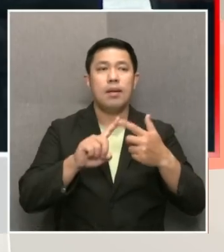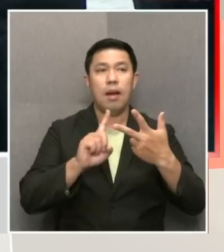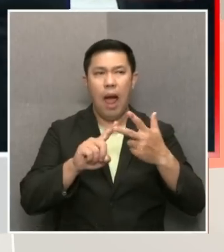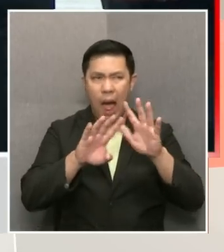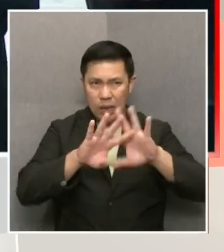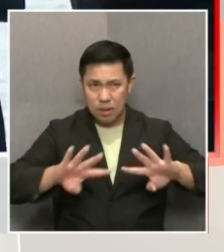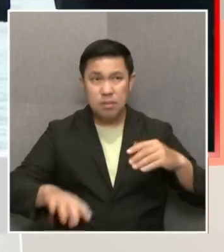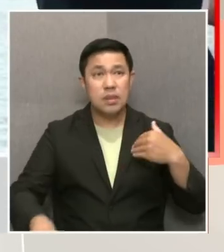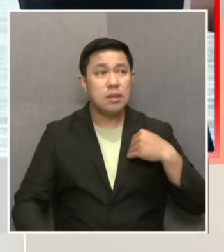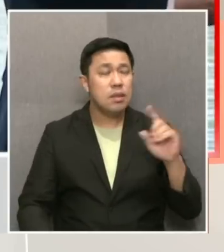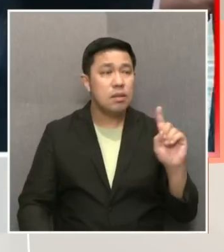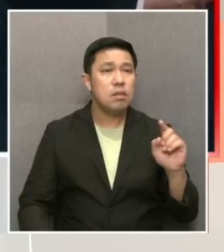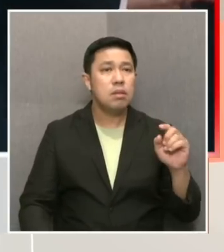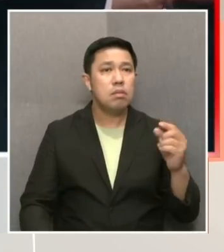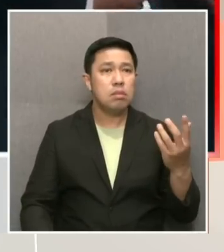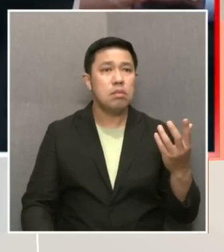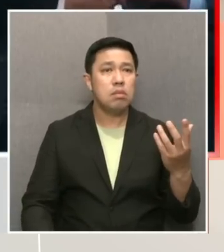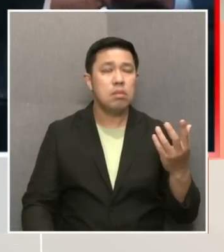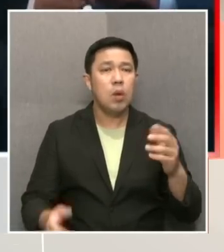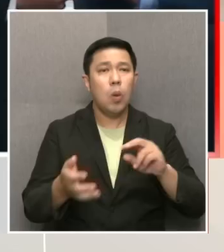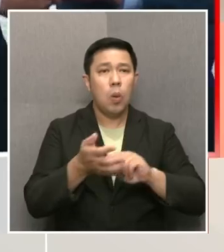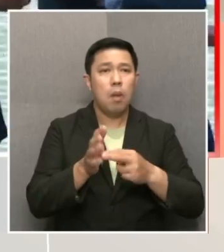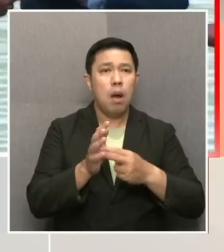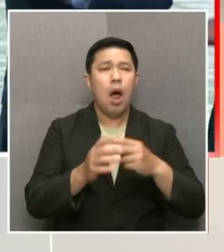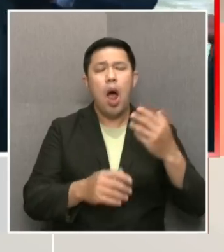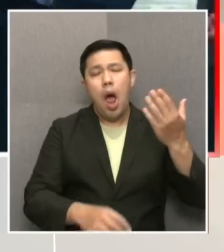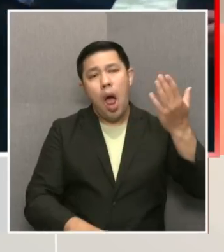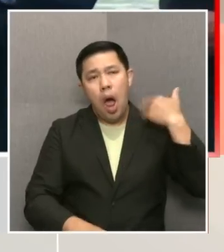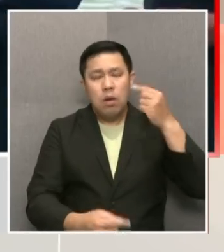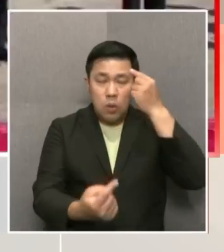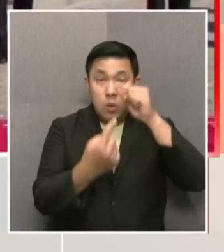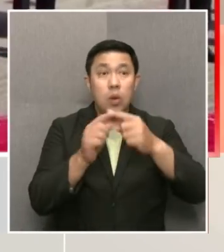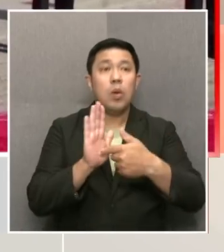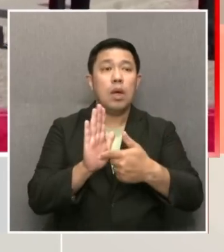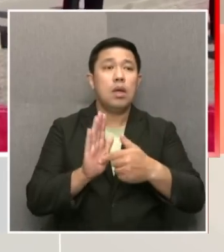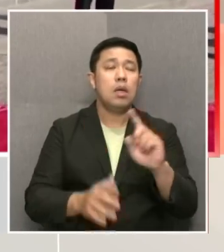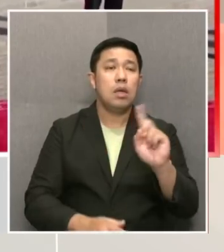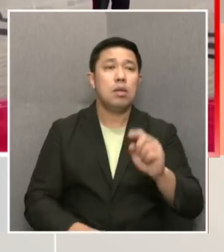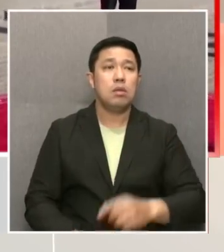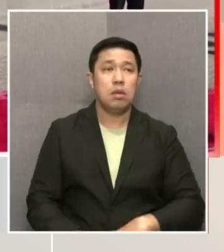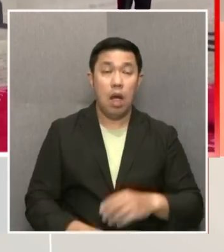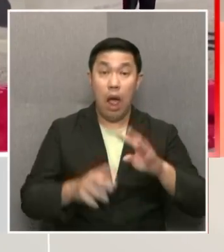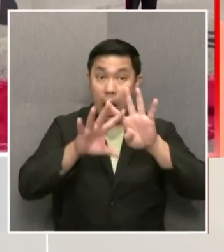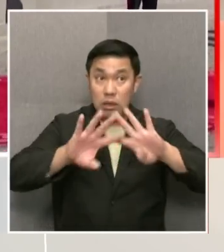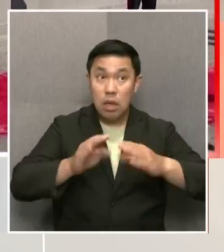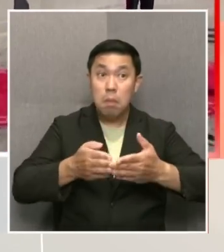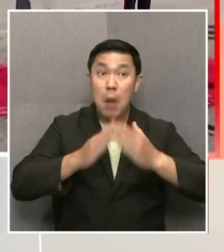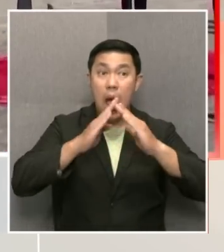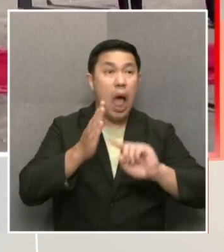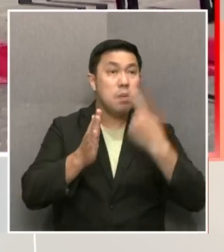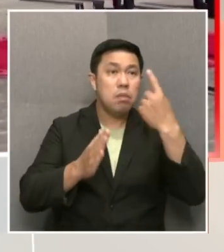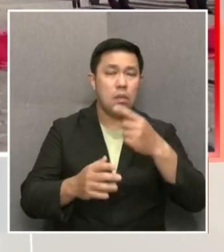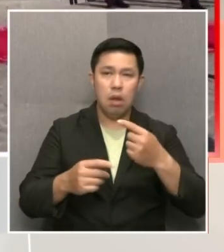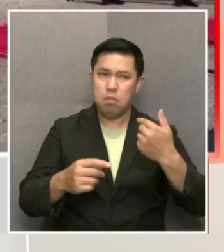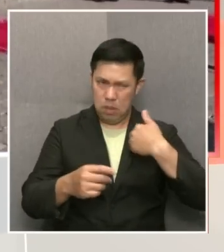มีนะครับแต่ว่าก็เป็นเรื่องของยุคสมัยเป็นเรื่องของประเด็นยกตัวอย่างเช่นในช่วงก่อตั้งอาเซียนนะครับมีการทะเ